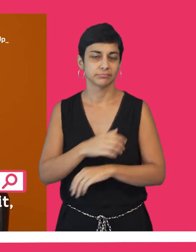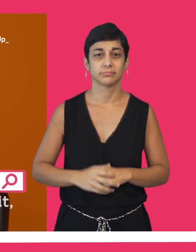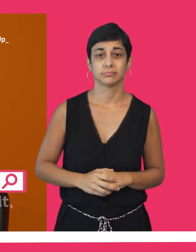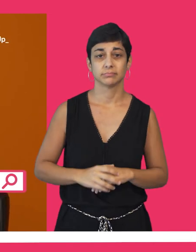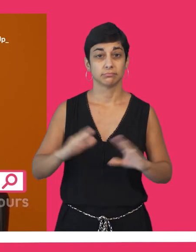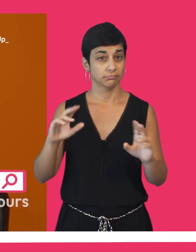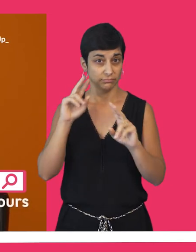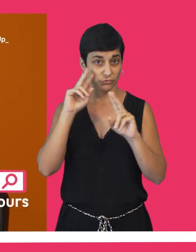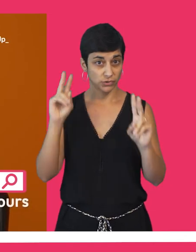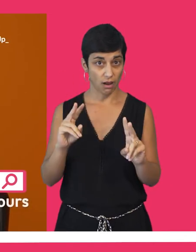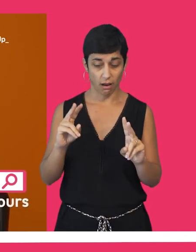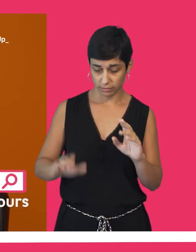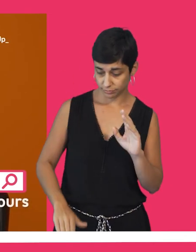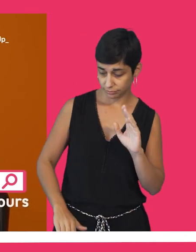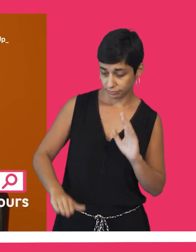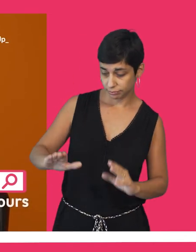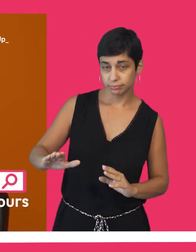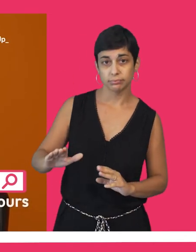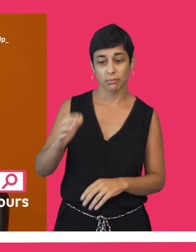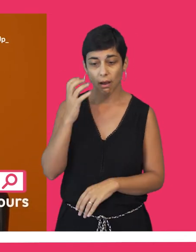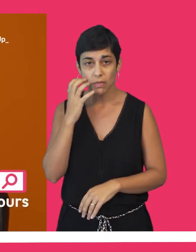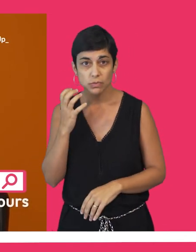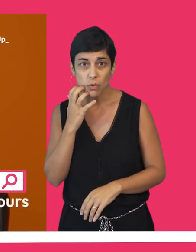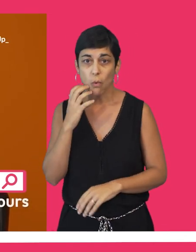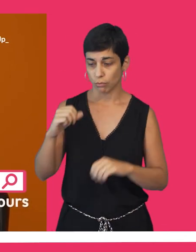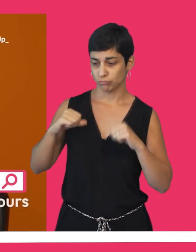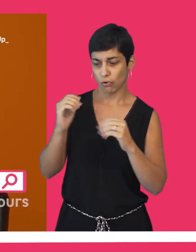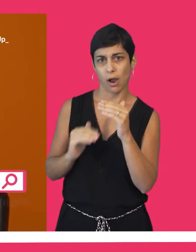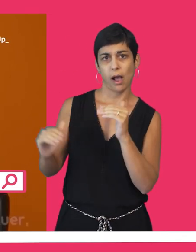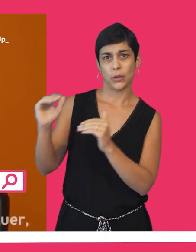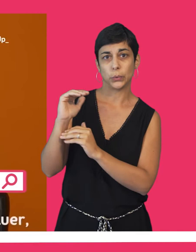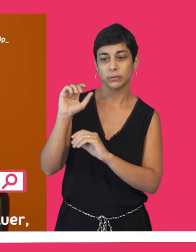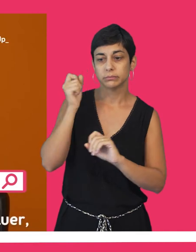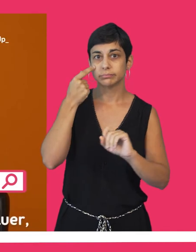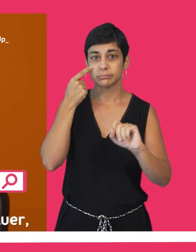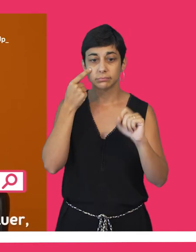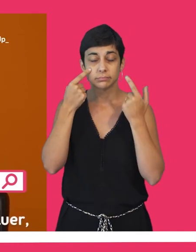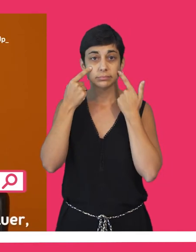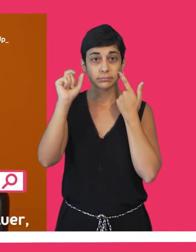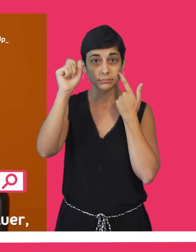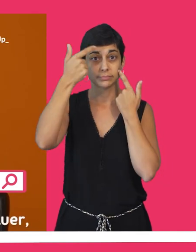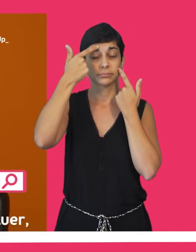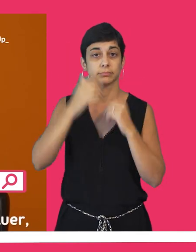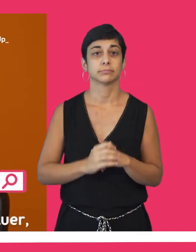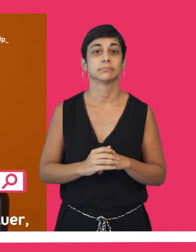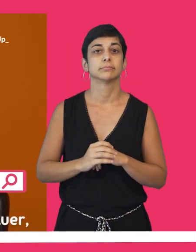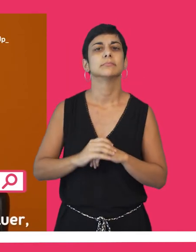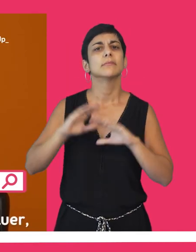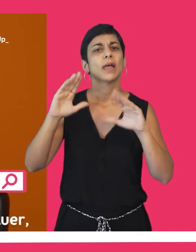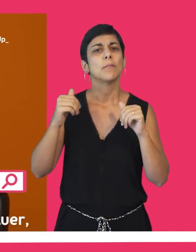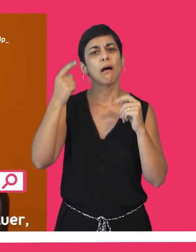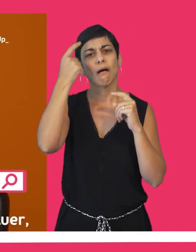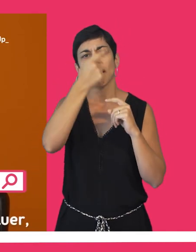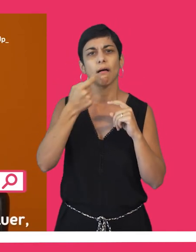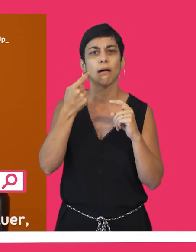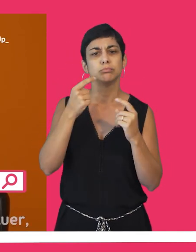Sinon, on a des grains de beauté qui apparaissent au cours de l'enfance et l'adolescence jusqu'à l'âge adulte jeune. Après, ils vont un